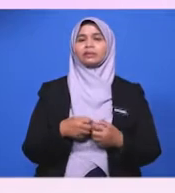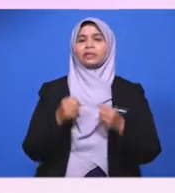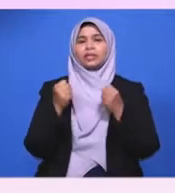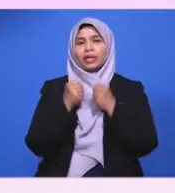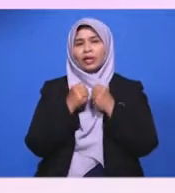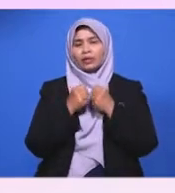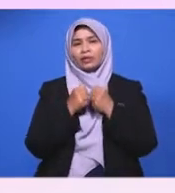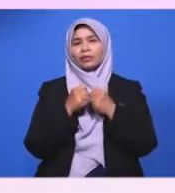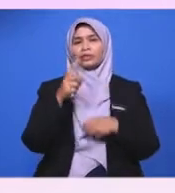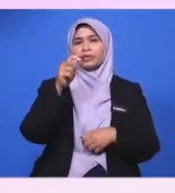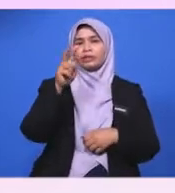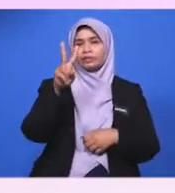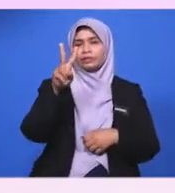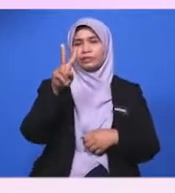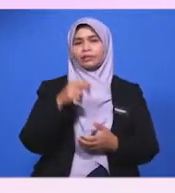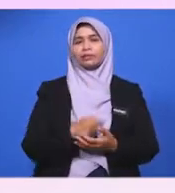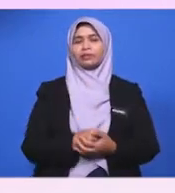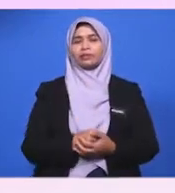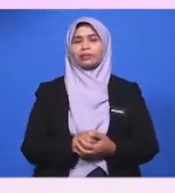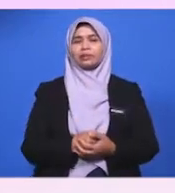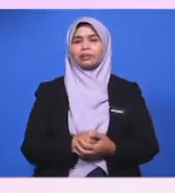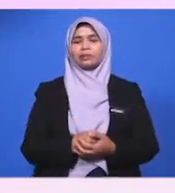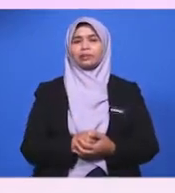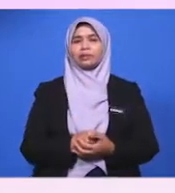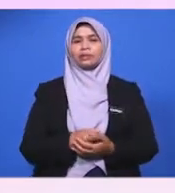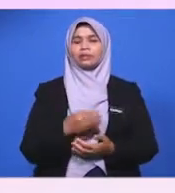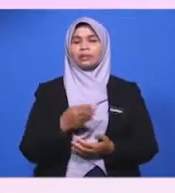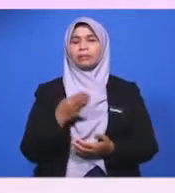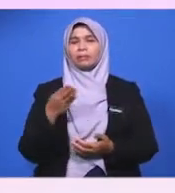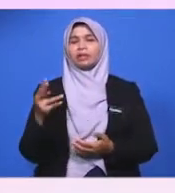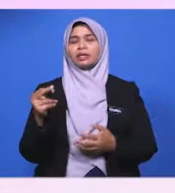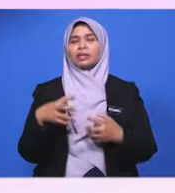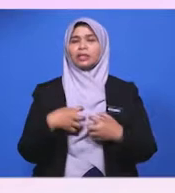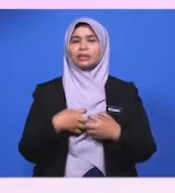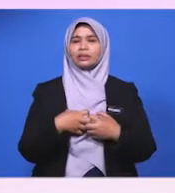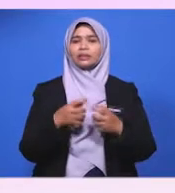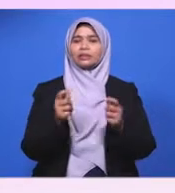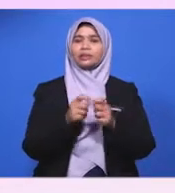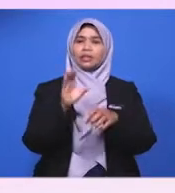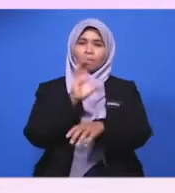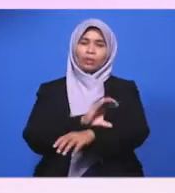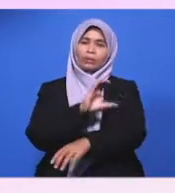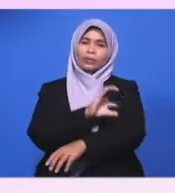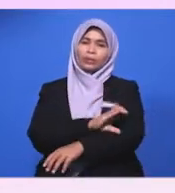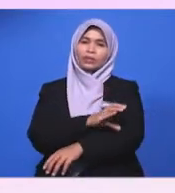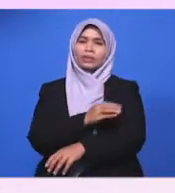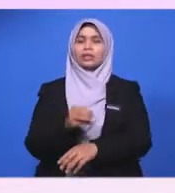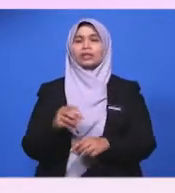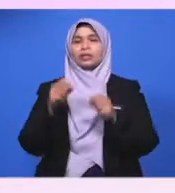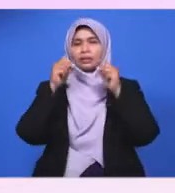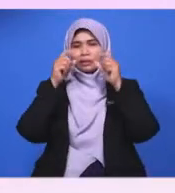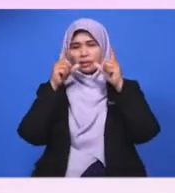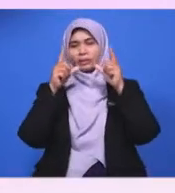penyaman udara dan televisyen. Barangan elektronik seperti komputer dan kamera.